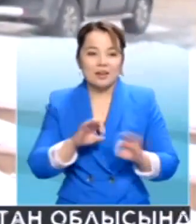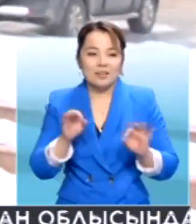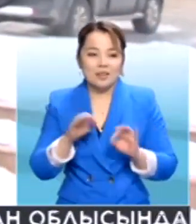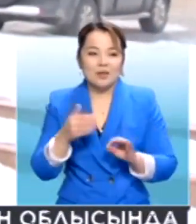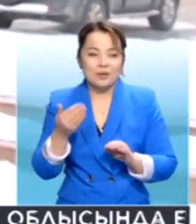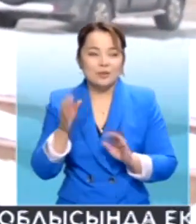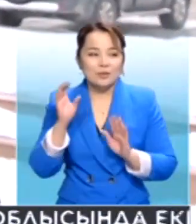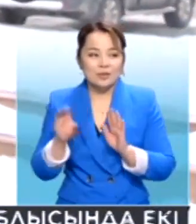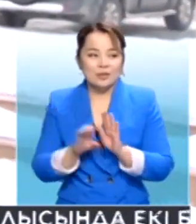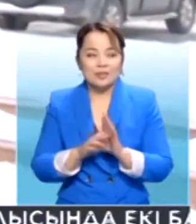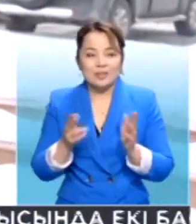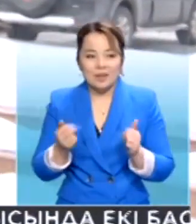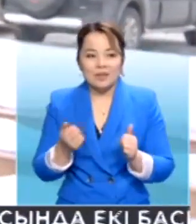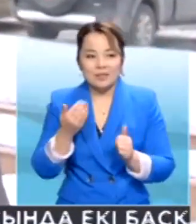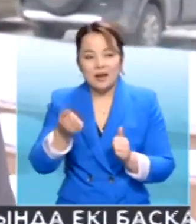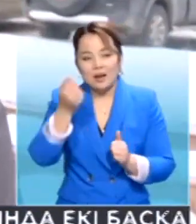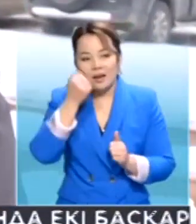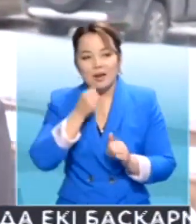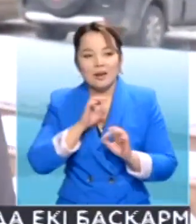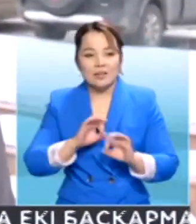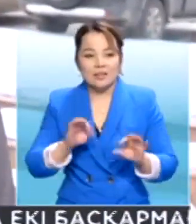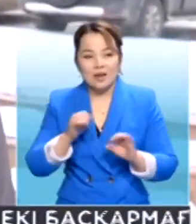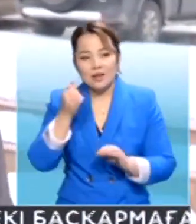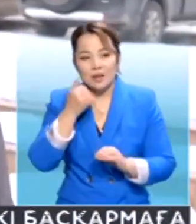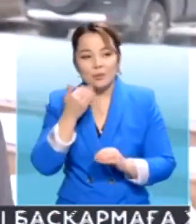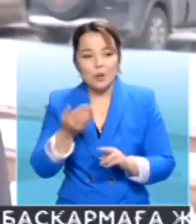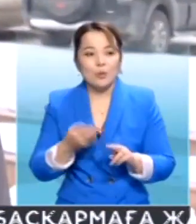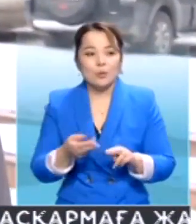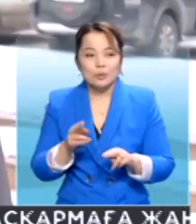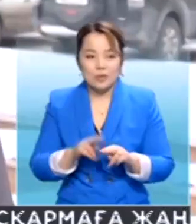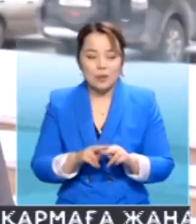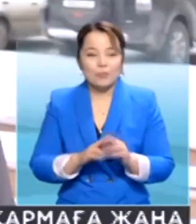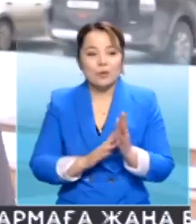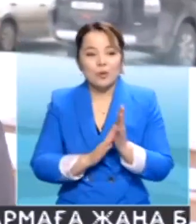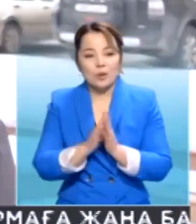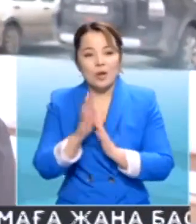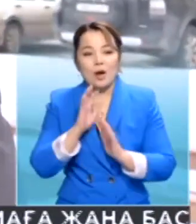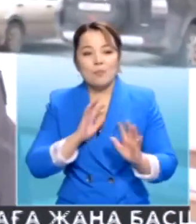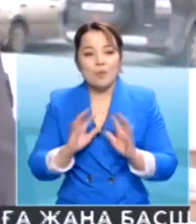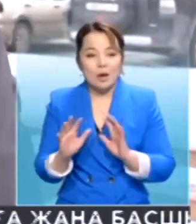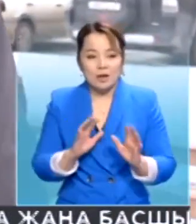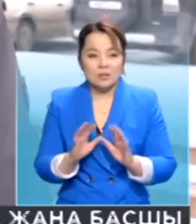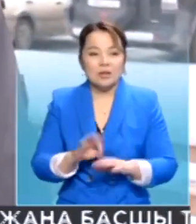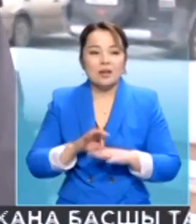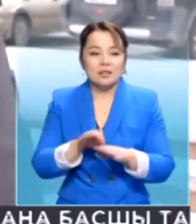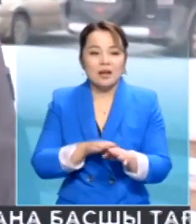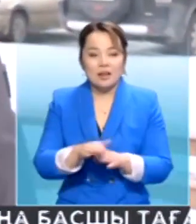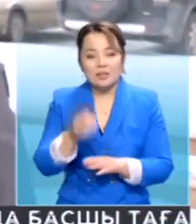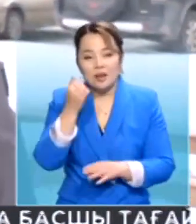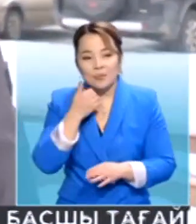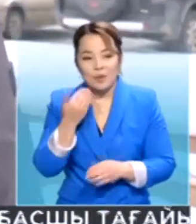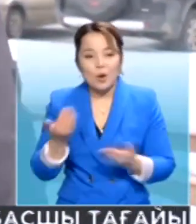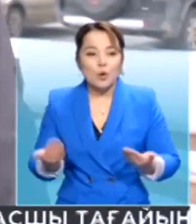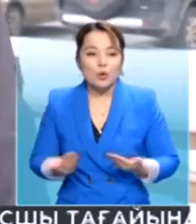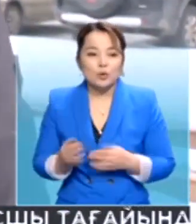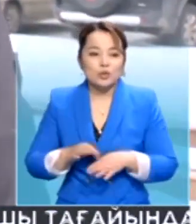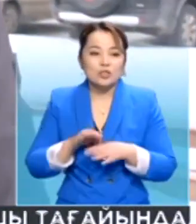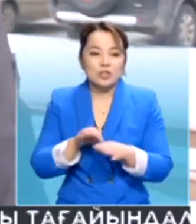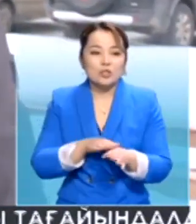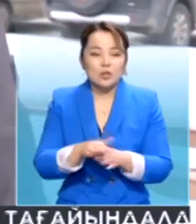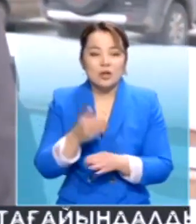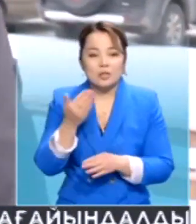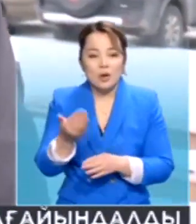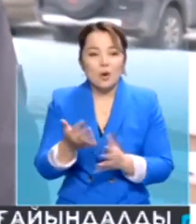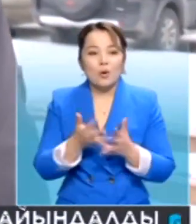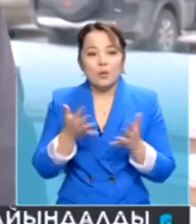Айта ғой. Сізге алғыс айтамын, рахмет. Осындай өсіріп баққаныңыз үшін, осындай өмірге жеткізгеніңіз үшін